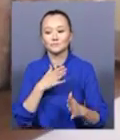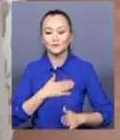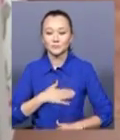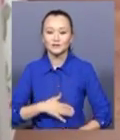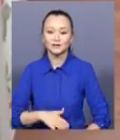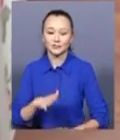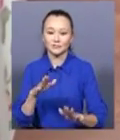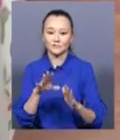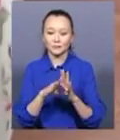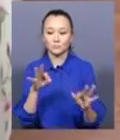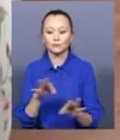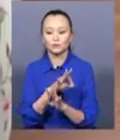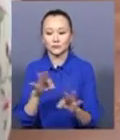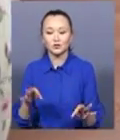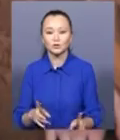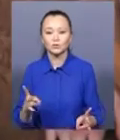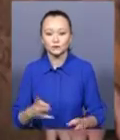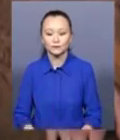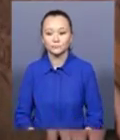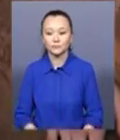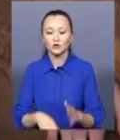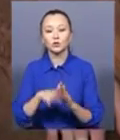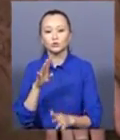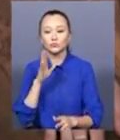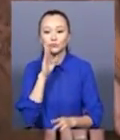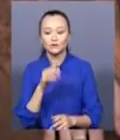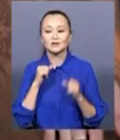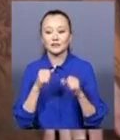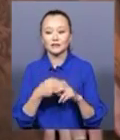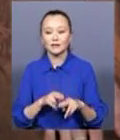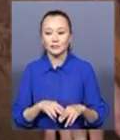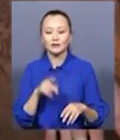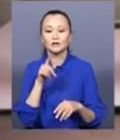140-170 ударов в минуту. Большинство современных песен имеют